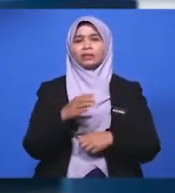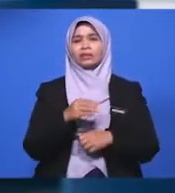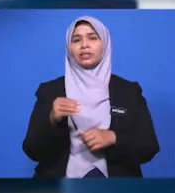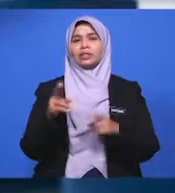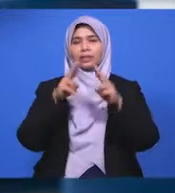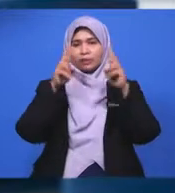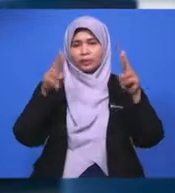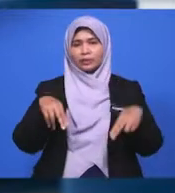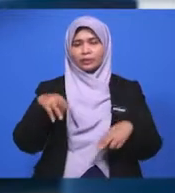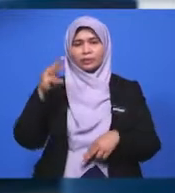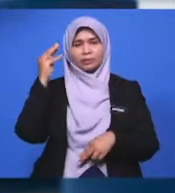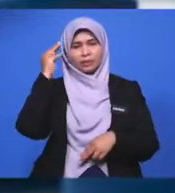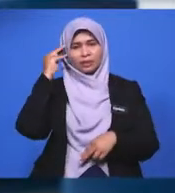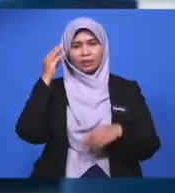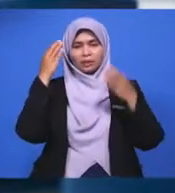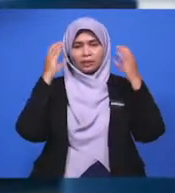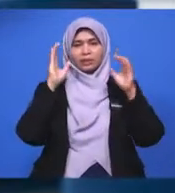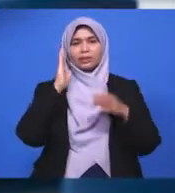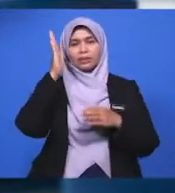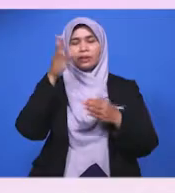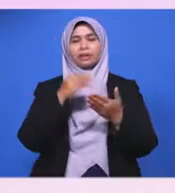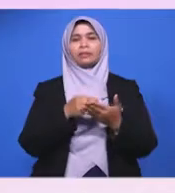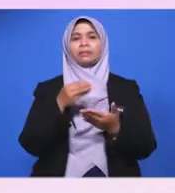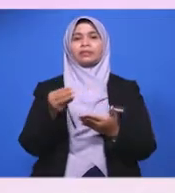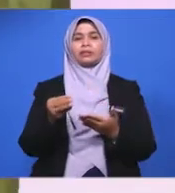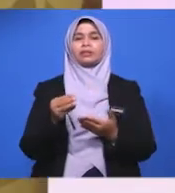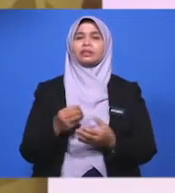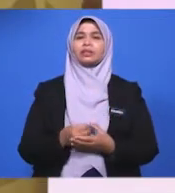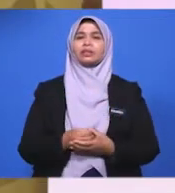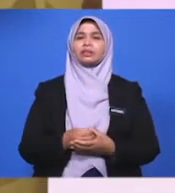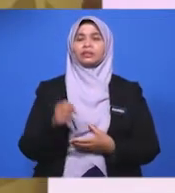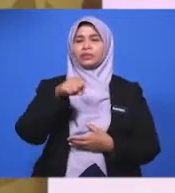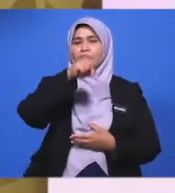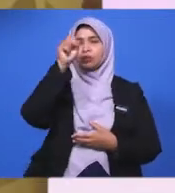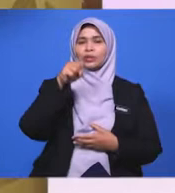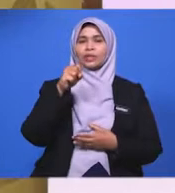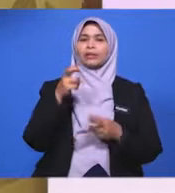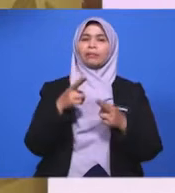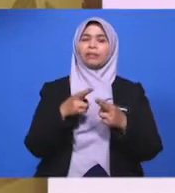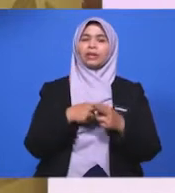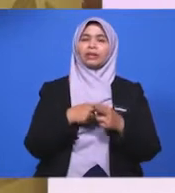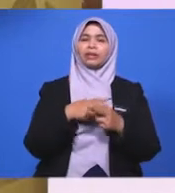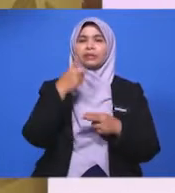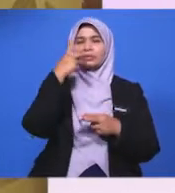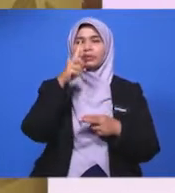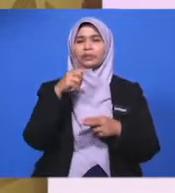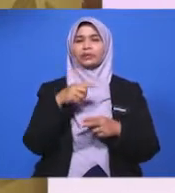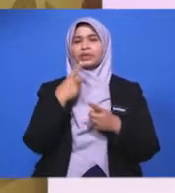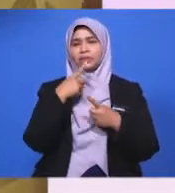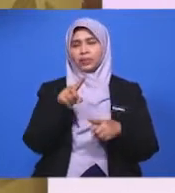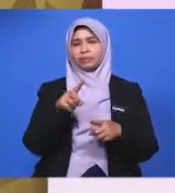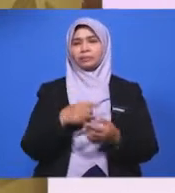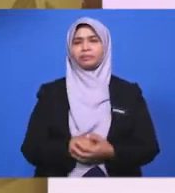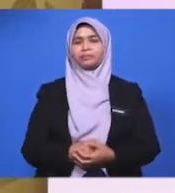sesi uji minda, cikgu akan berikan beberapa soalan pendek untuk murid-murid jawab